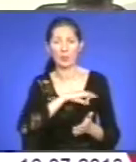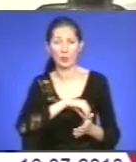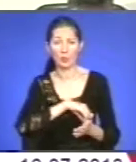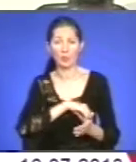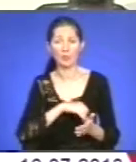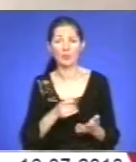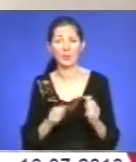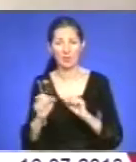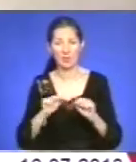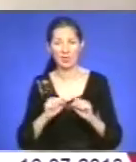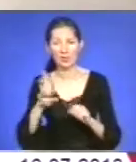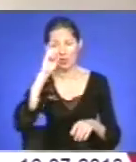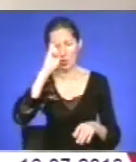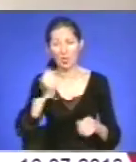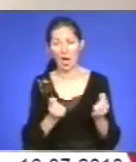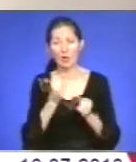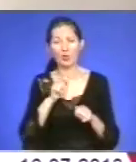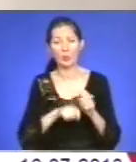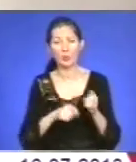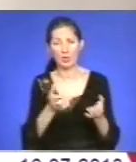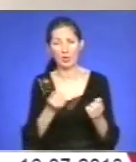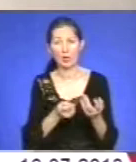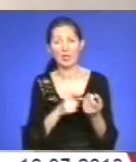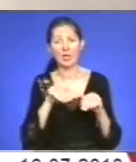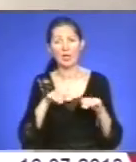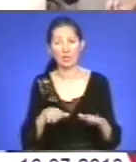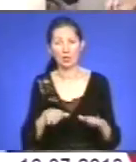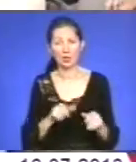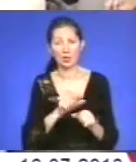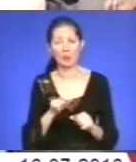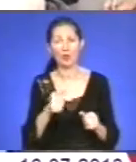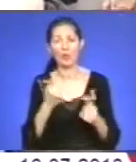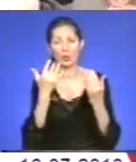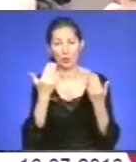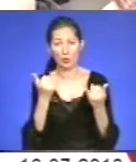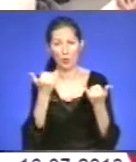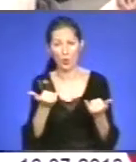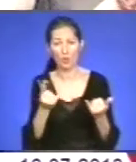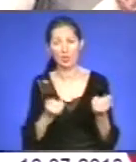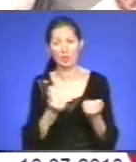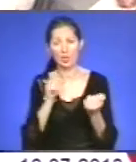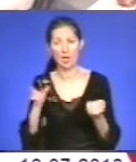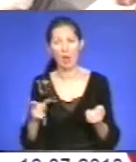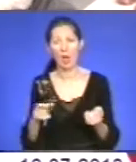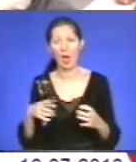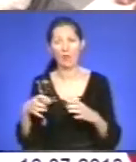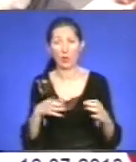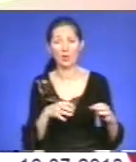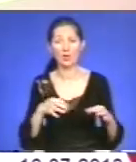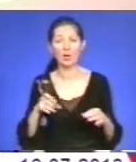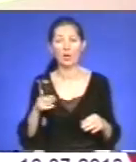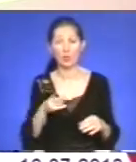кілька рішень, які мали покращити ситуацію. Зокрема, від сьогодні з водіями автобусних та маршрутних таксі будуть